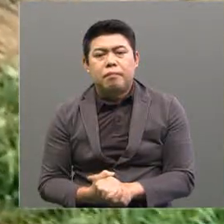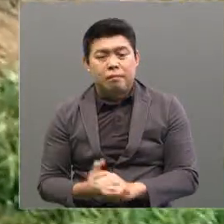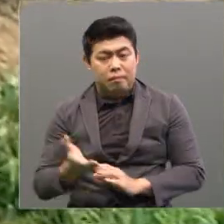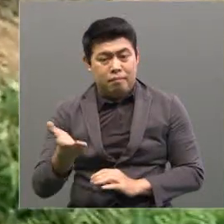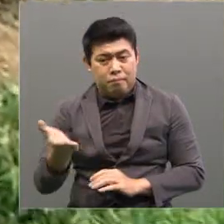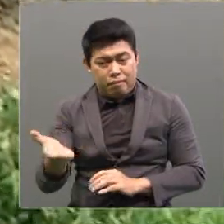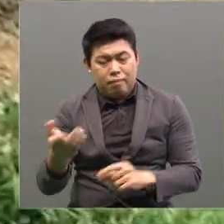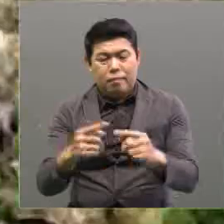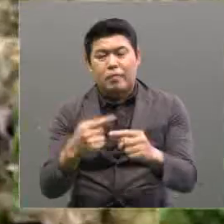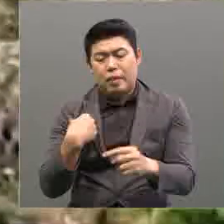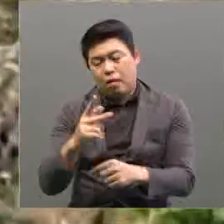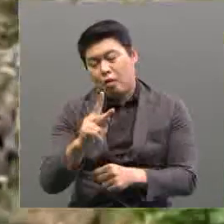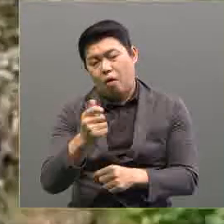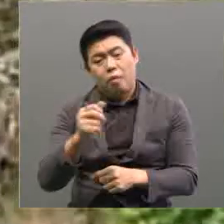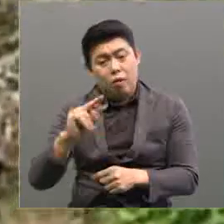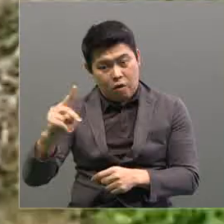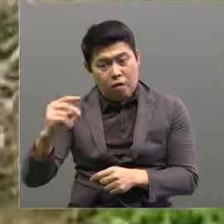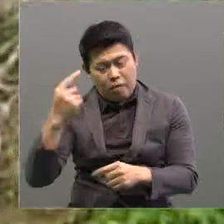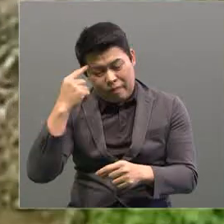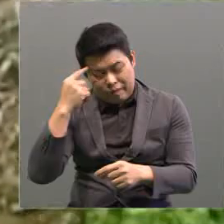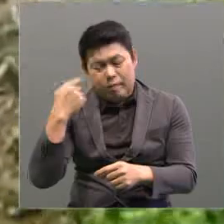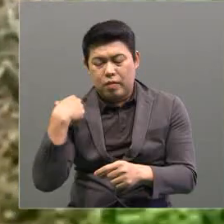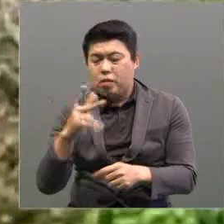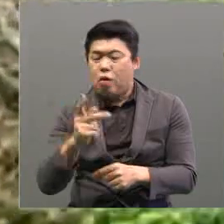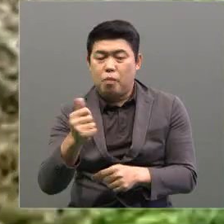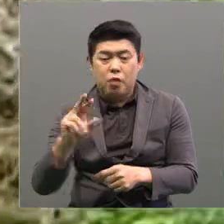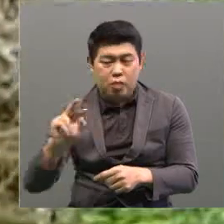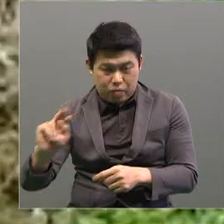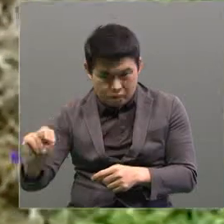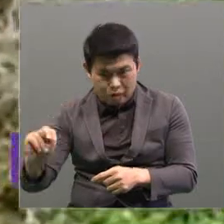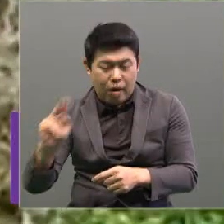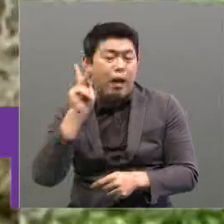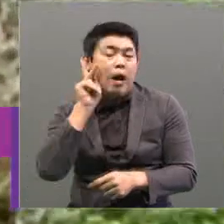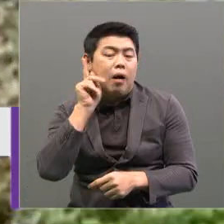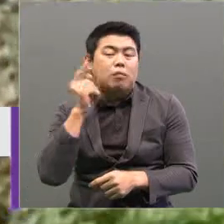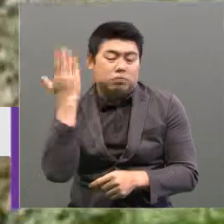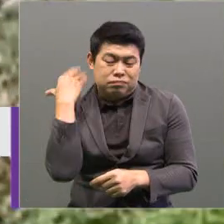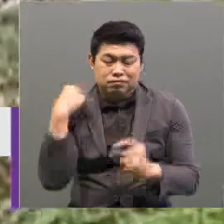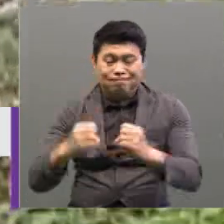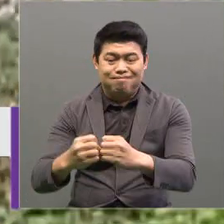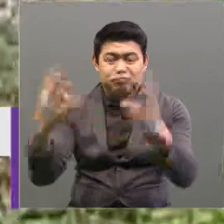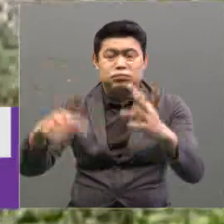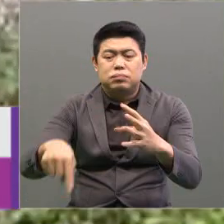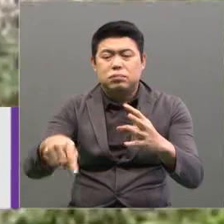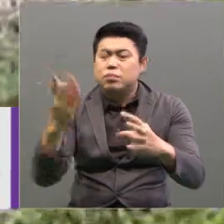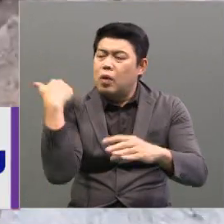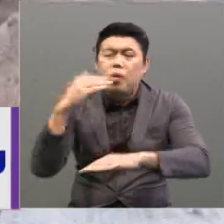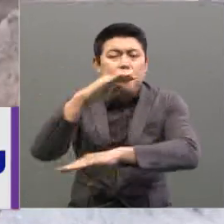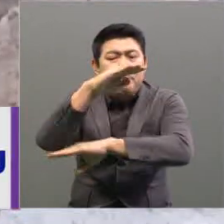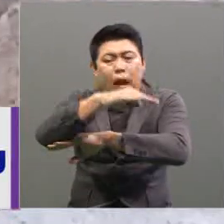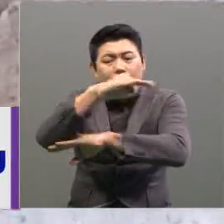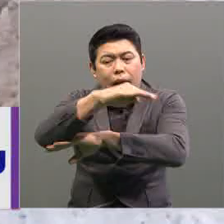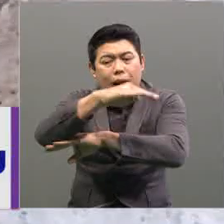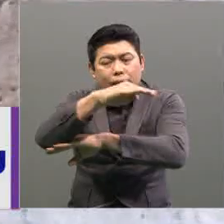กองอำนวยการรักษาความมั่นคงภายในภาค4ส่วนหน้ากอรมน.นะคะแถลงถึงเหตุการณ์ดังกล่าวซึ่งเกิดขึ้นในช่วงบ่ายวัน